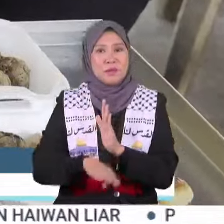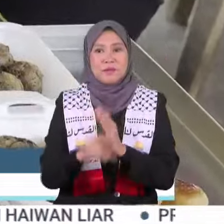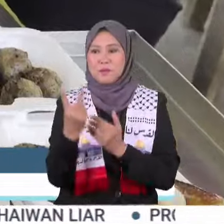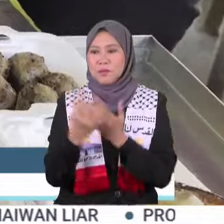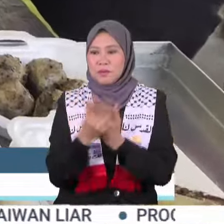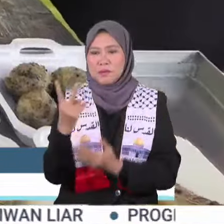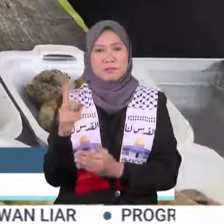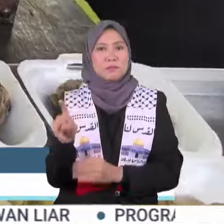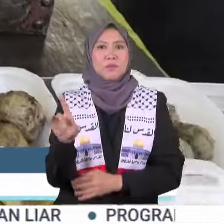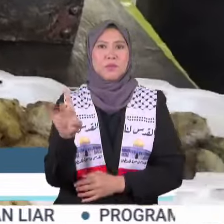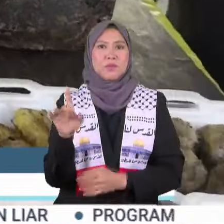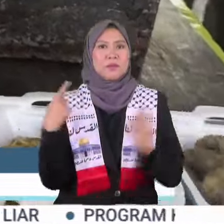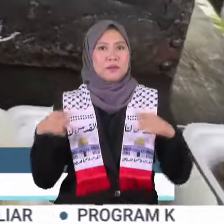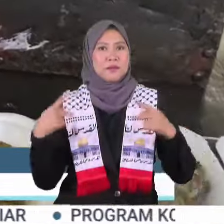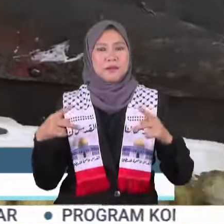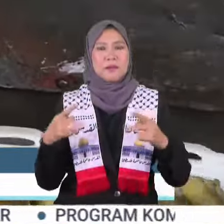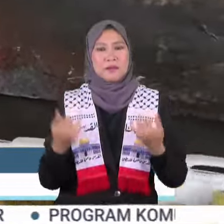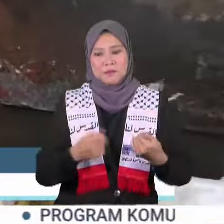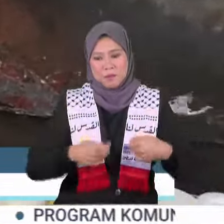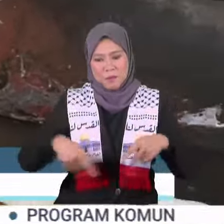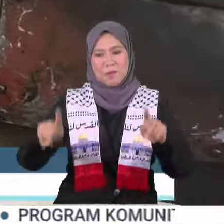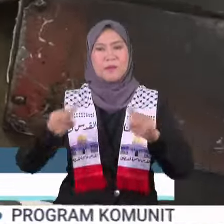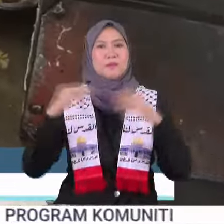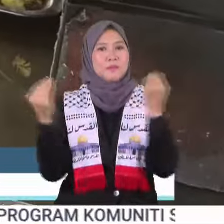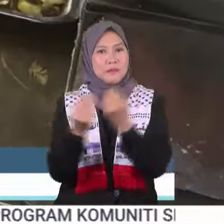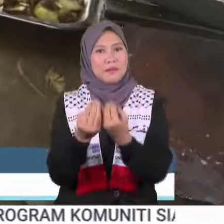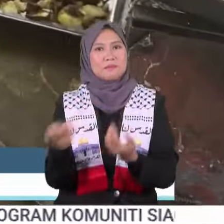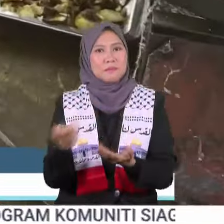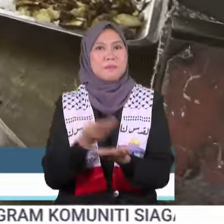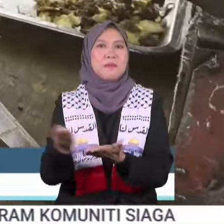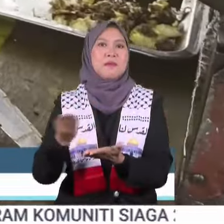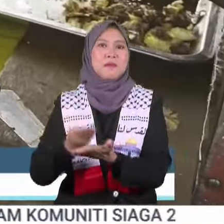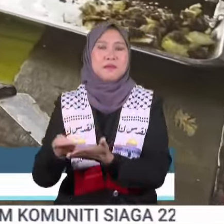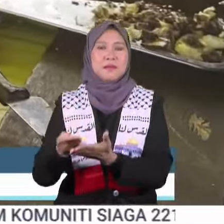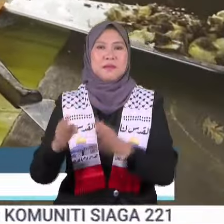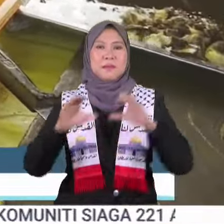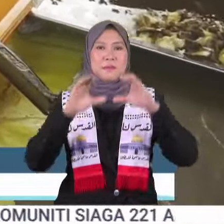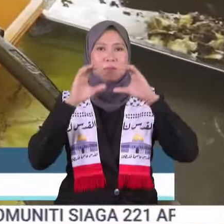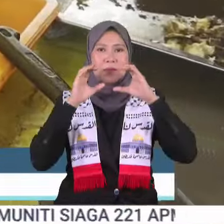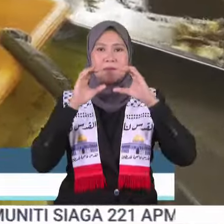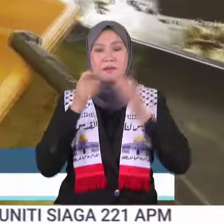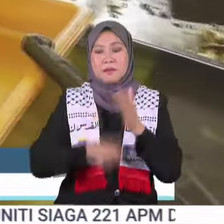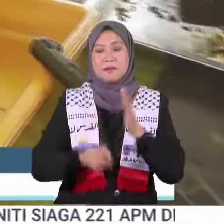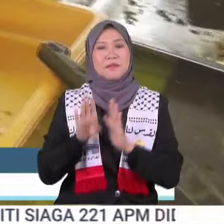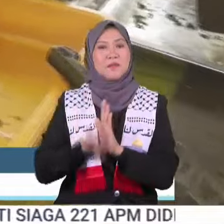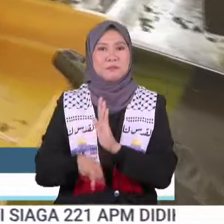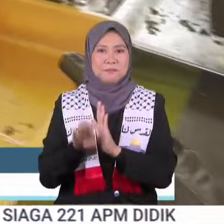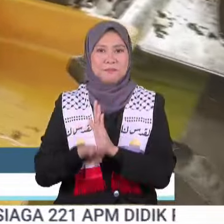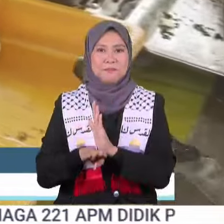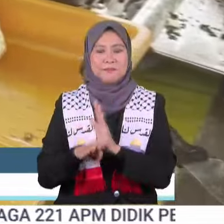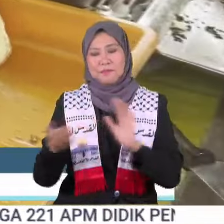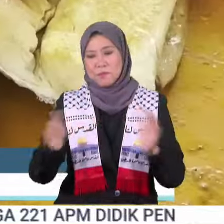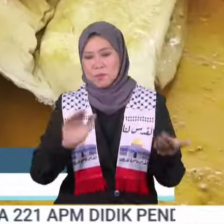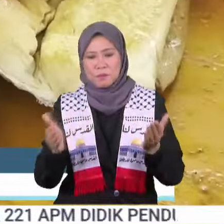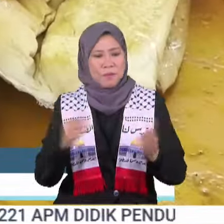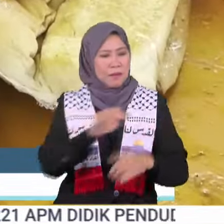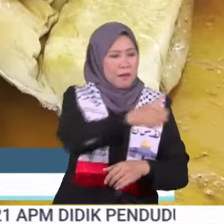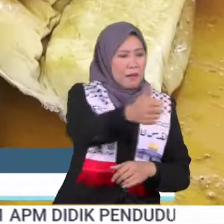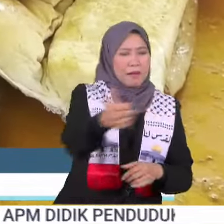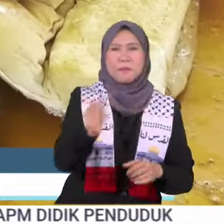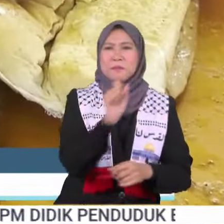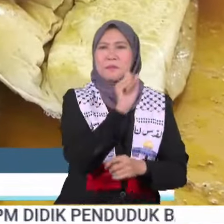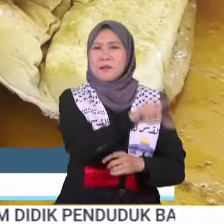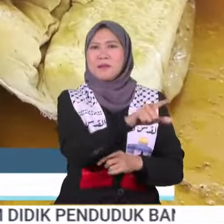itu bagi memberi peluang kepada masyarakat sekitar untuk mendapatkan menu itu pada harga yang lebih murah berbanding di tempat